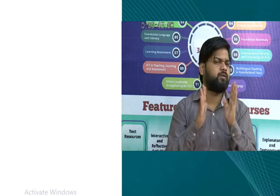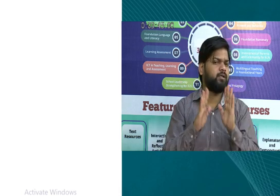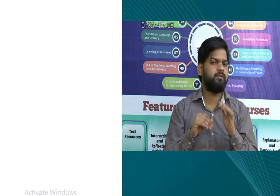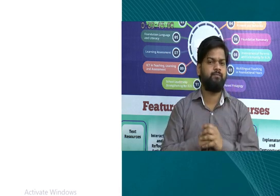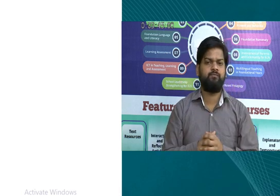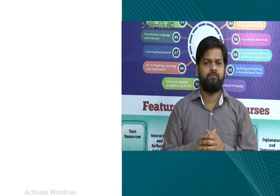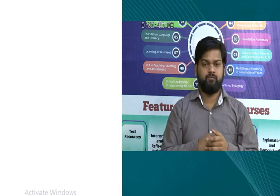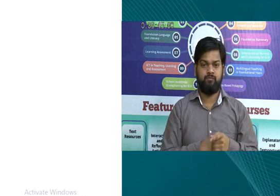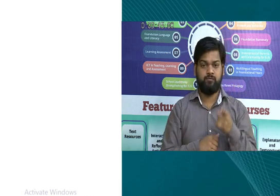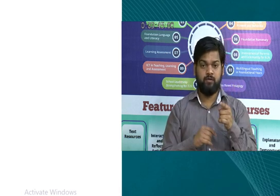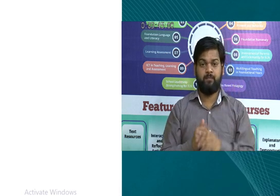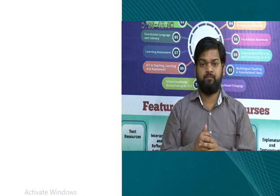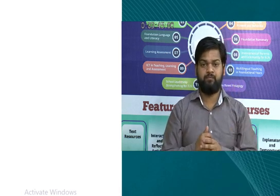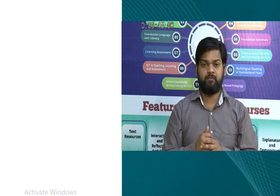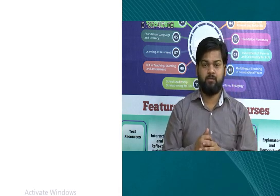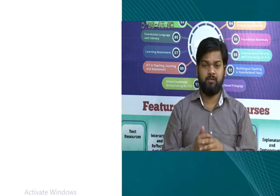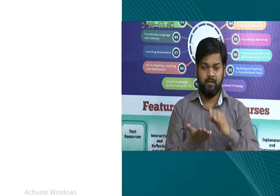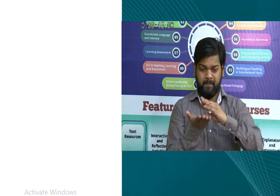है